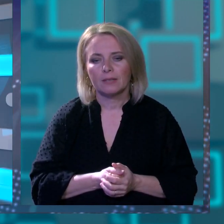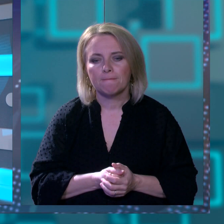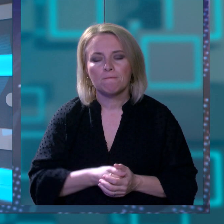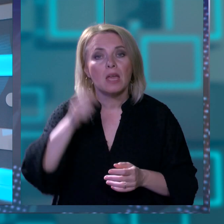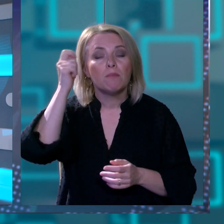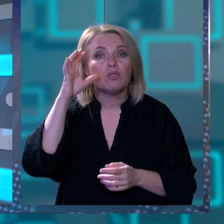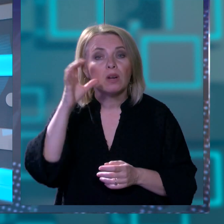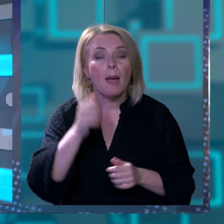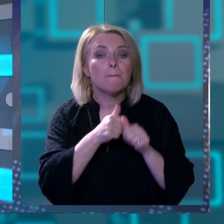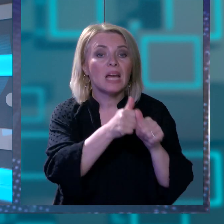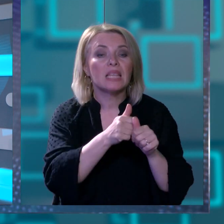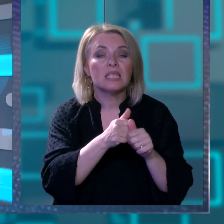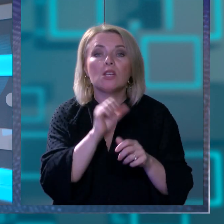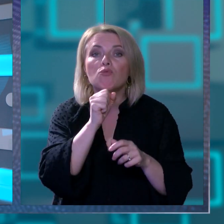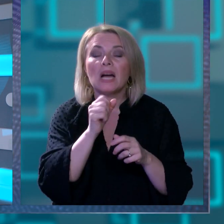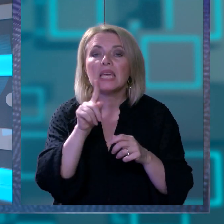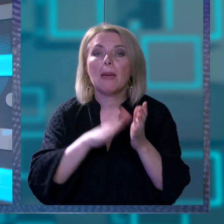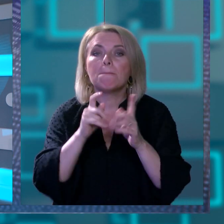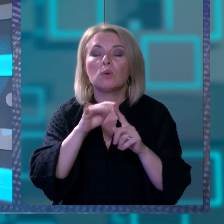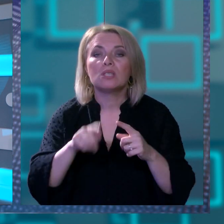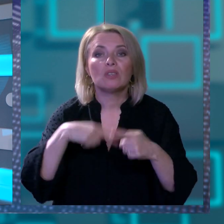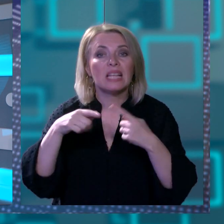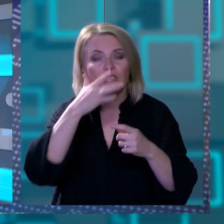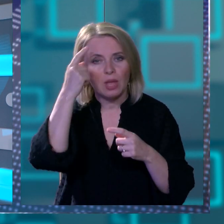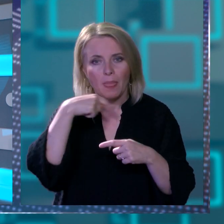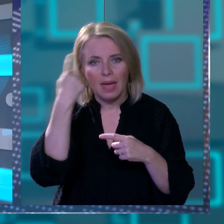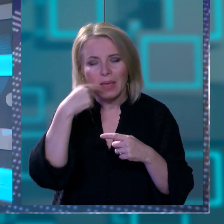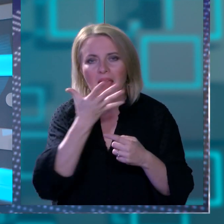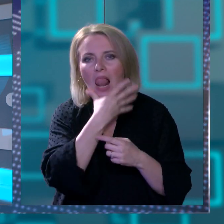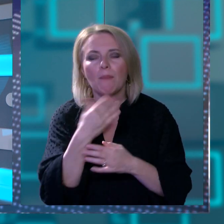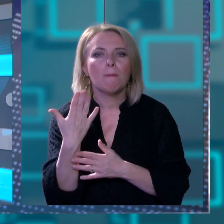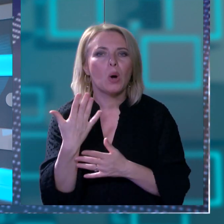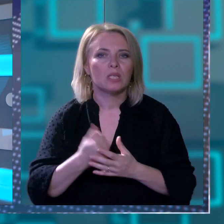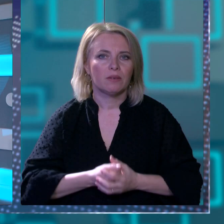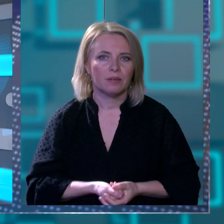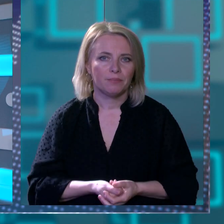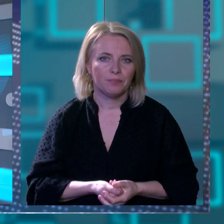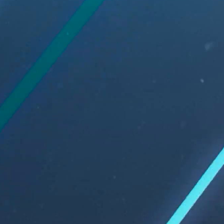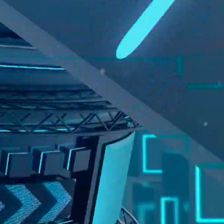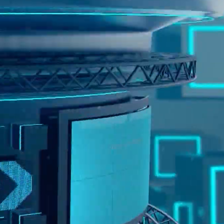Poštovani gledatelji, pratili ste Županijski impuls. Do sljedeće nedjelje. Lijep pozdrav!